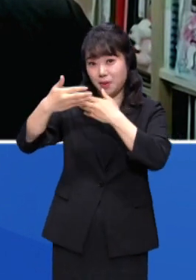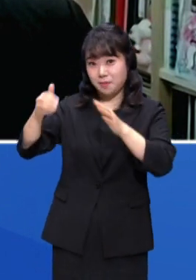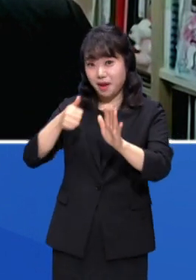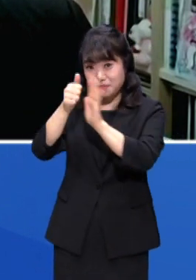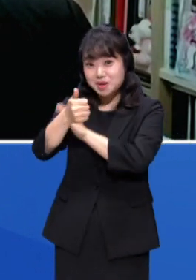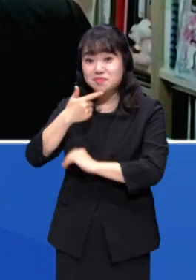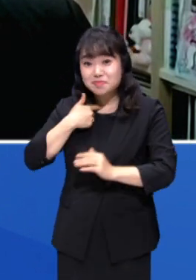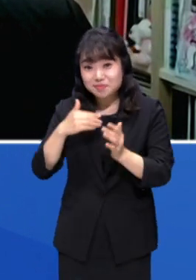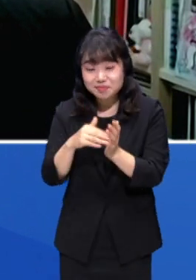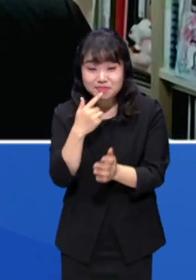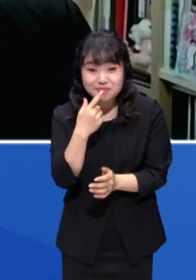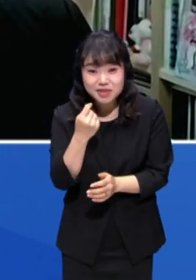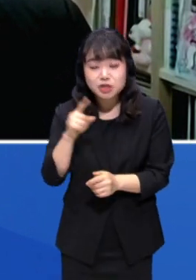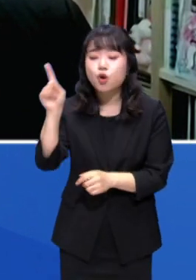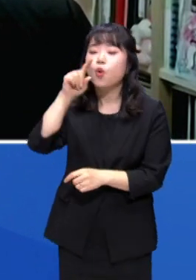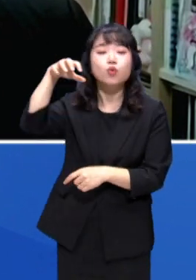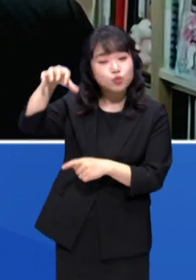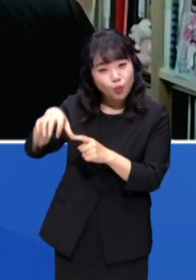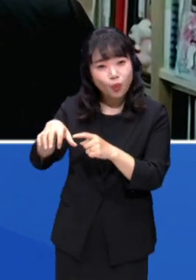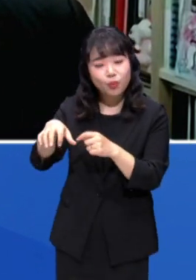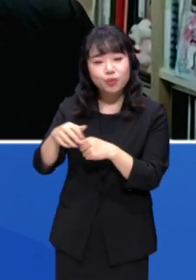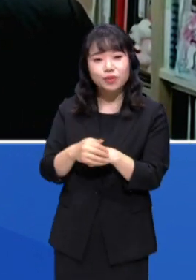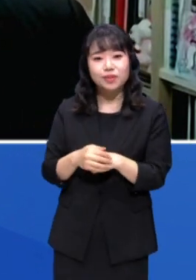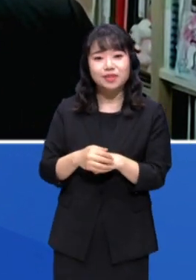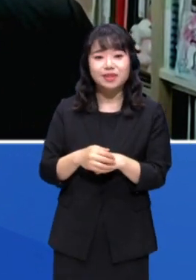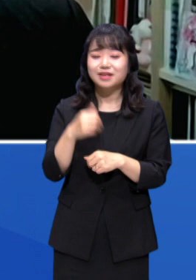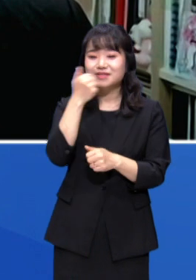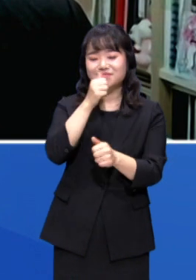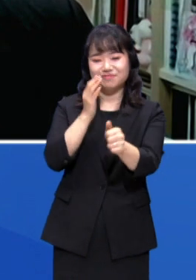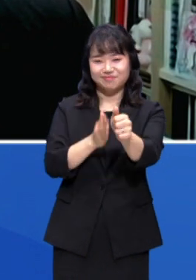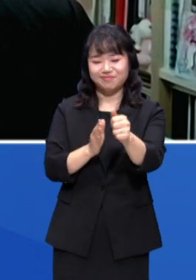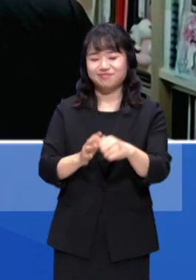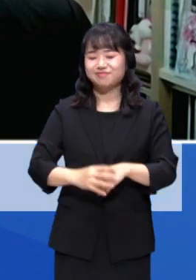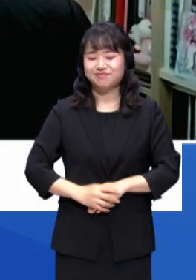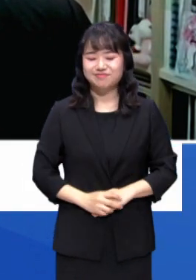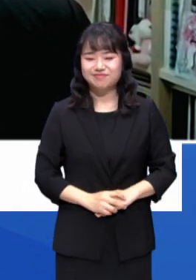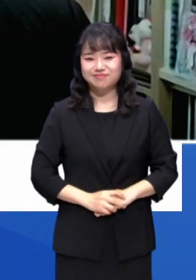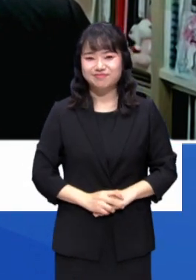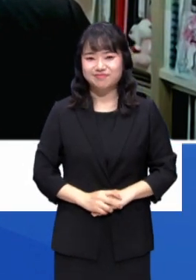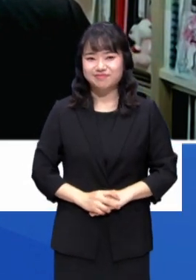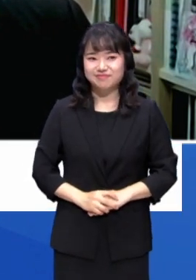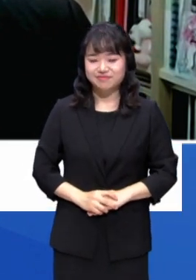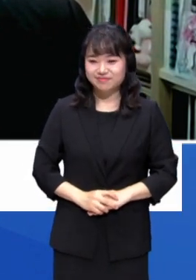다녀오셨다고 들었습니다. 어디에 위치한 청년 시설인지부터 자세히 소개를 해주시죠.